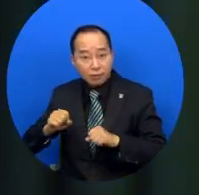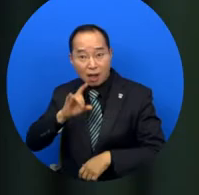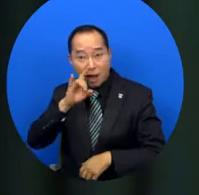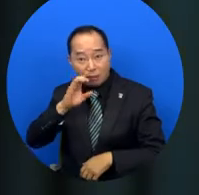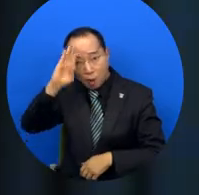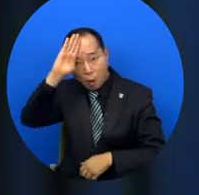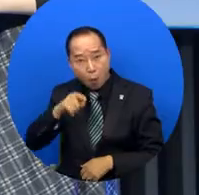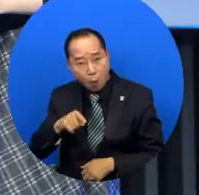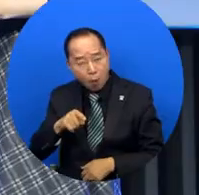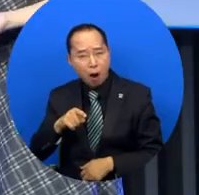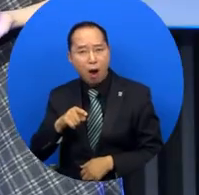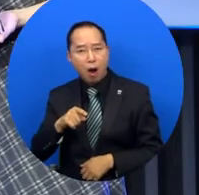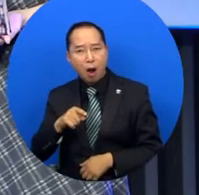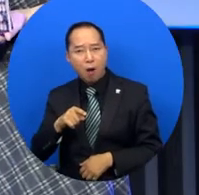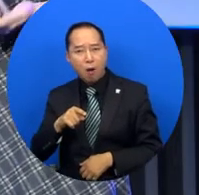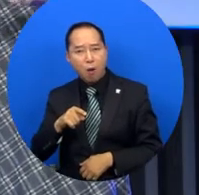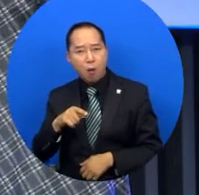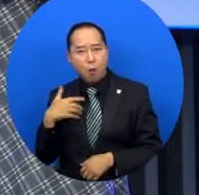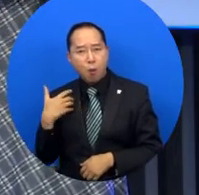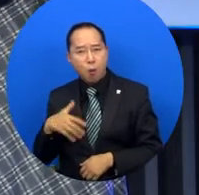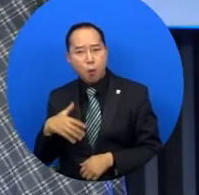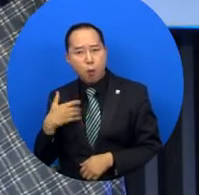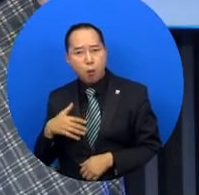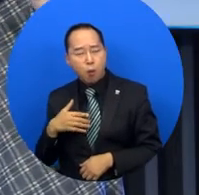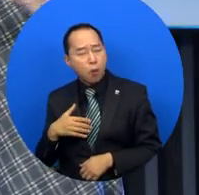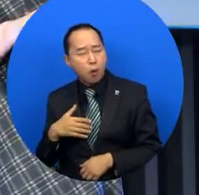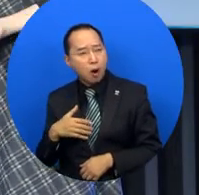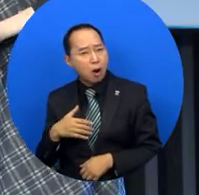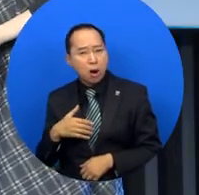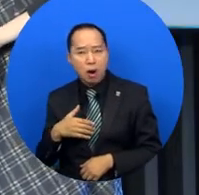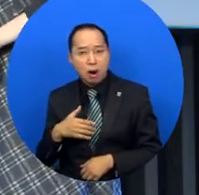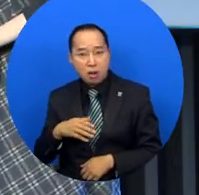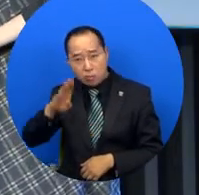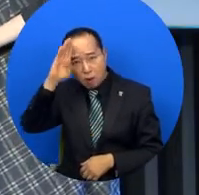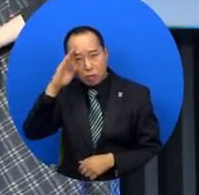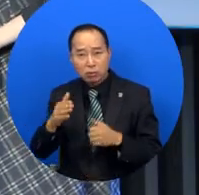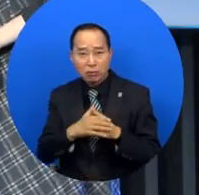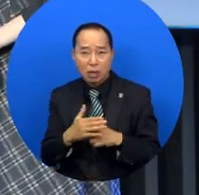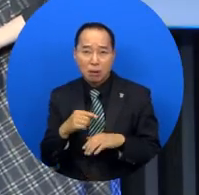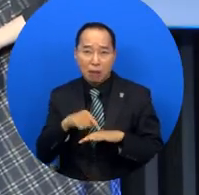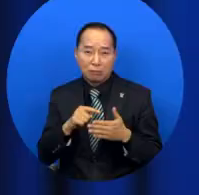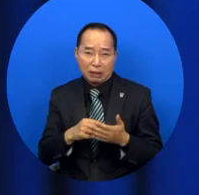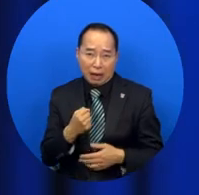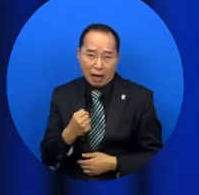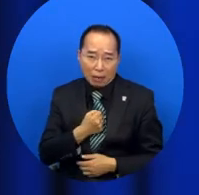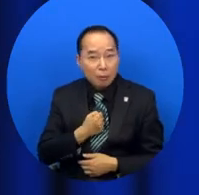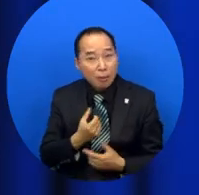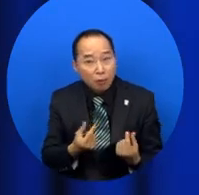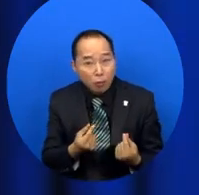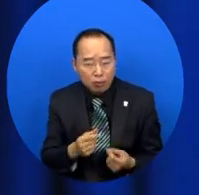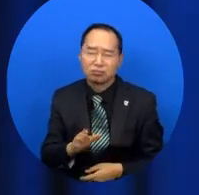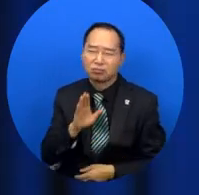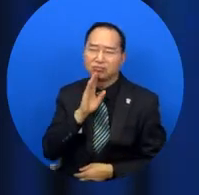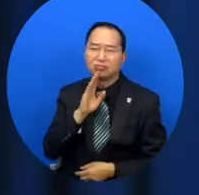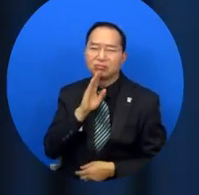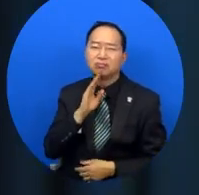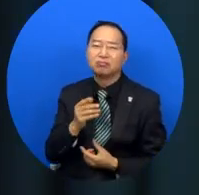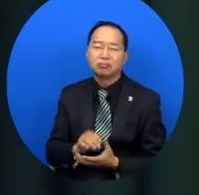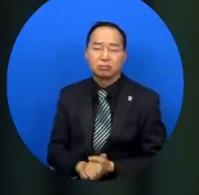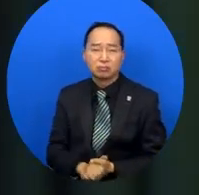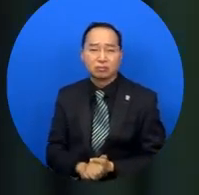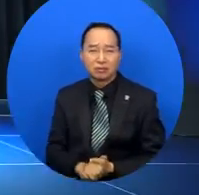병이라고 하니까 저는 정말 상상도 못할 정도로 답답하셨을 것 같아요. 정말 힘들었어요.